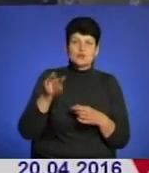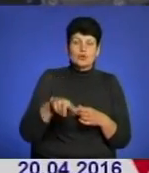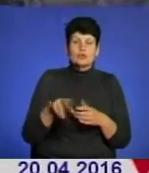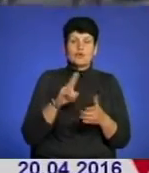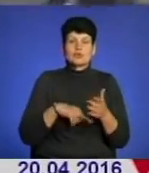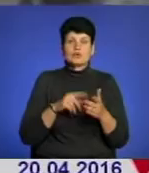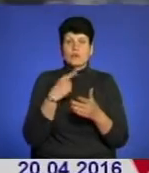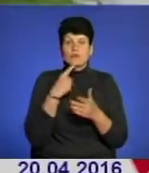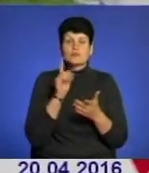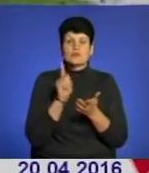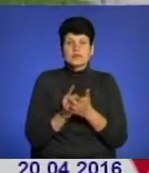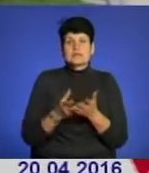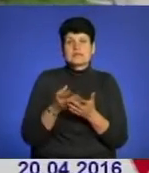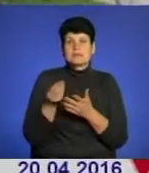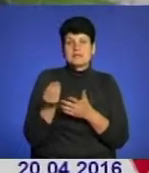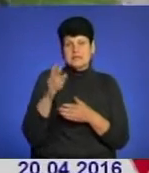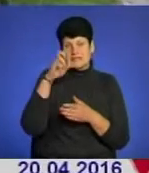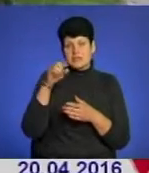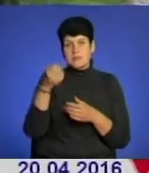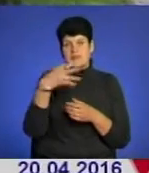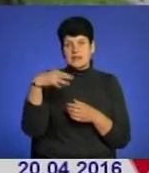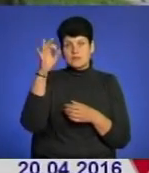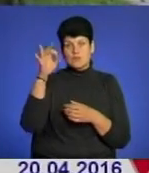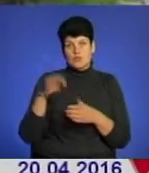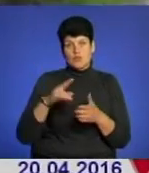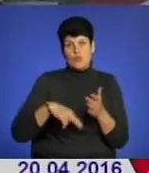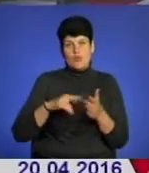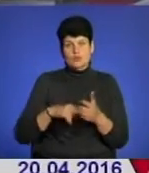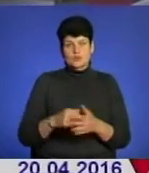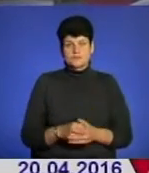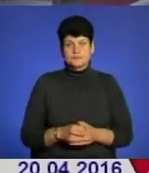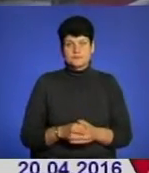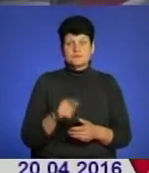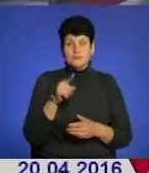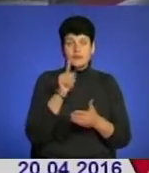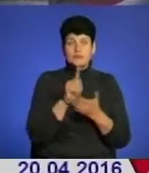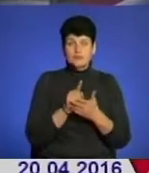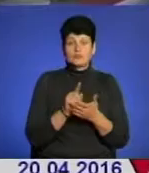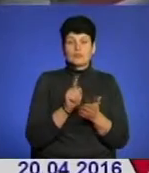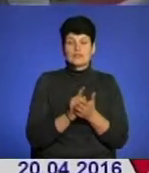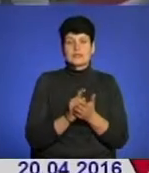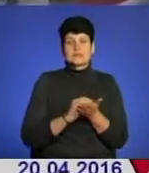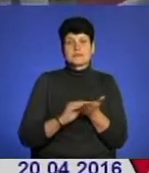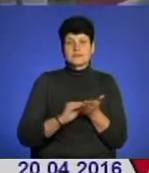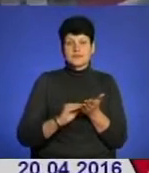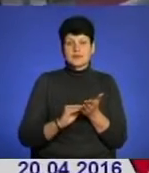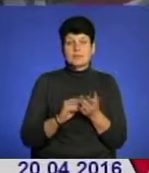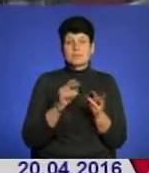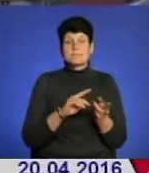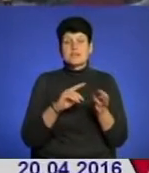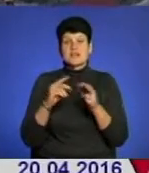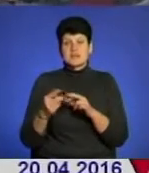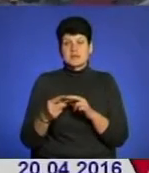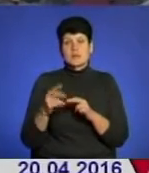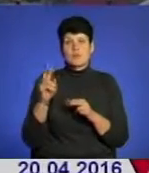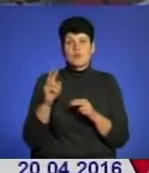них ви зобов'язані сплатити державі 15% податку. Ви обов'язково повинні їх задекларувати, перевести по курсу